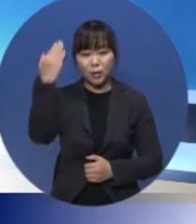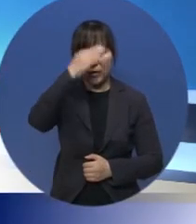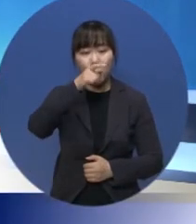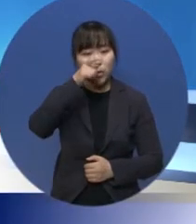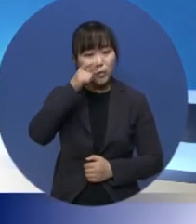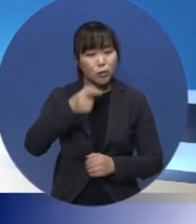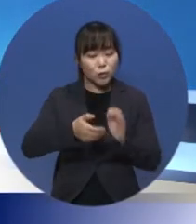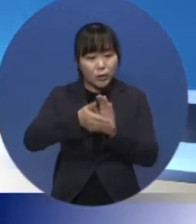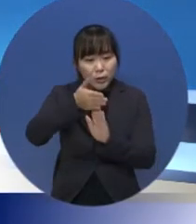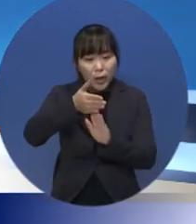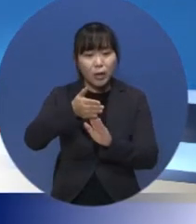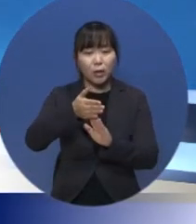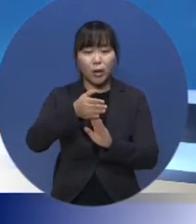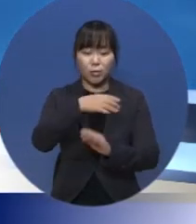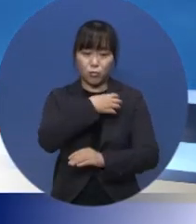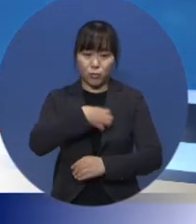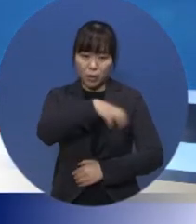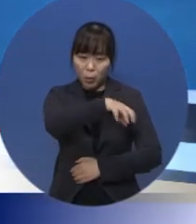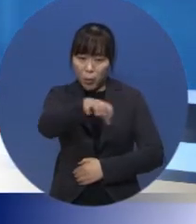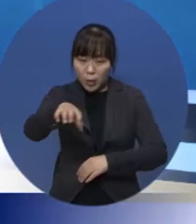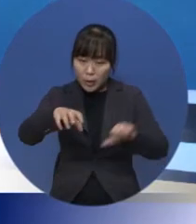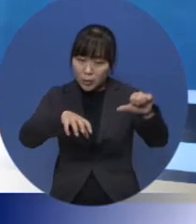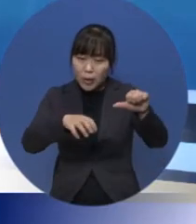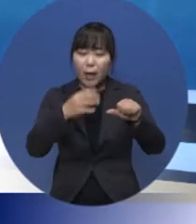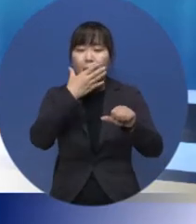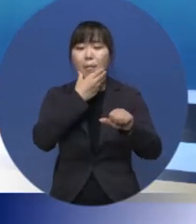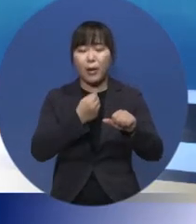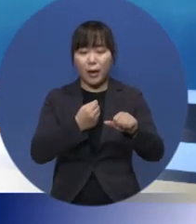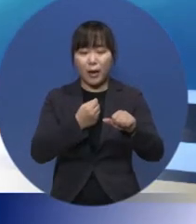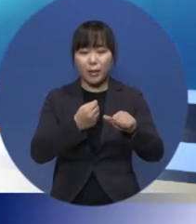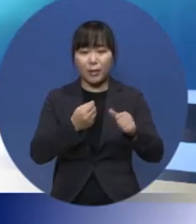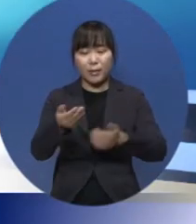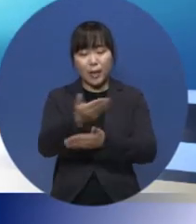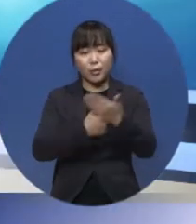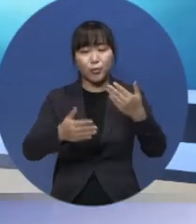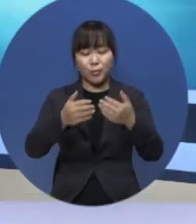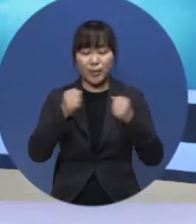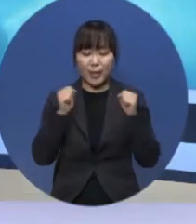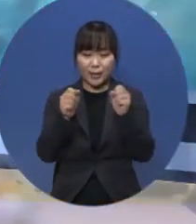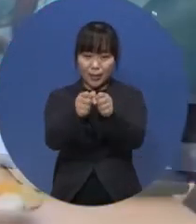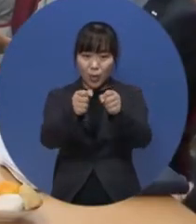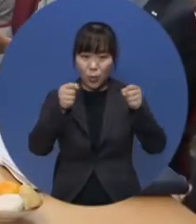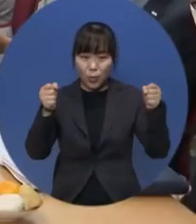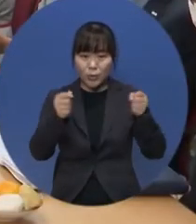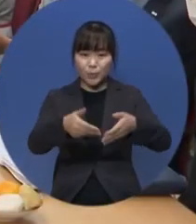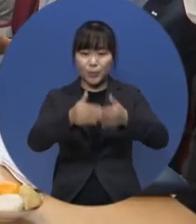여수시가 주민센터 다섯 곳에 행복한 나눔 냉장고를 설치했습니다.